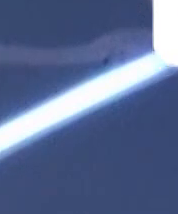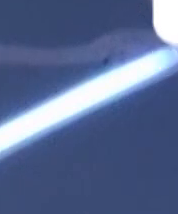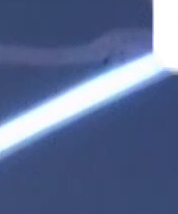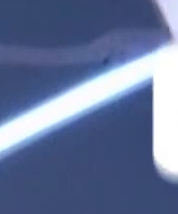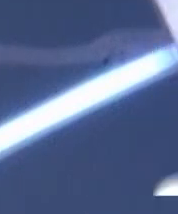новостей